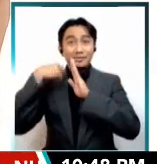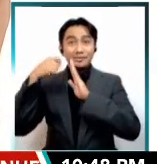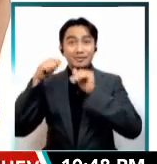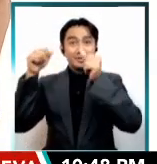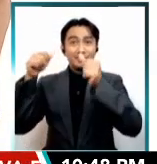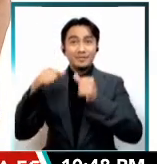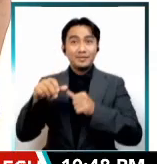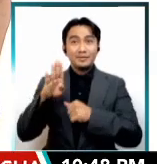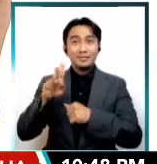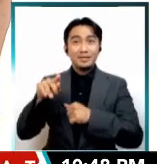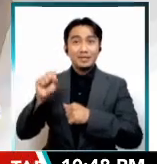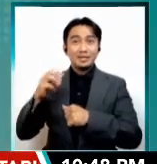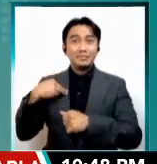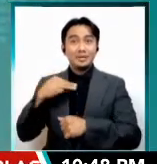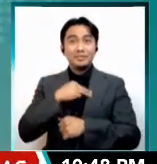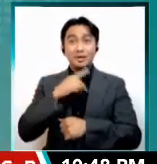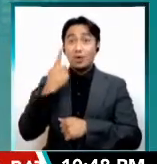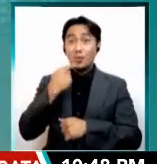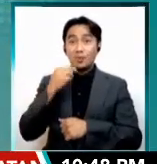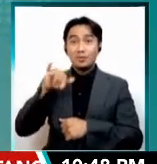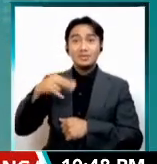member na si J-Hope.